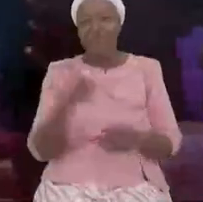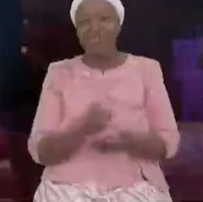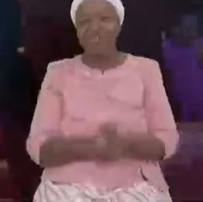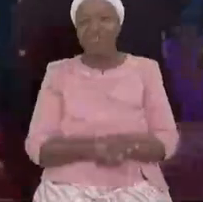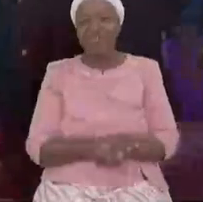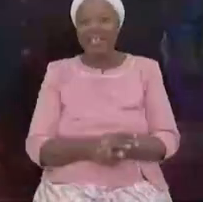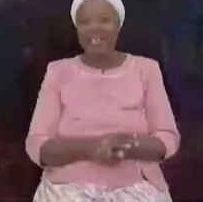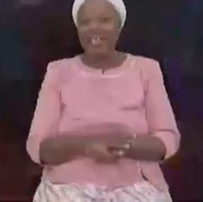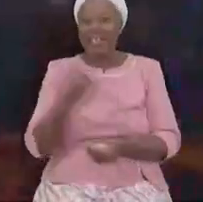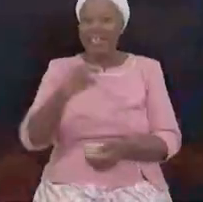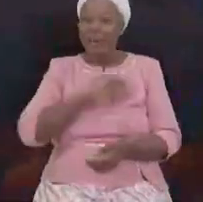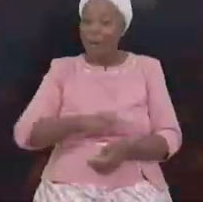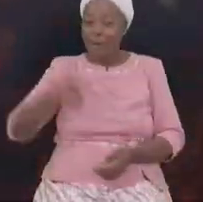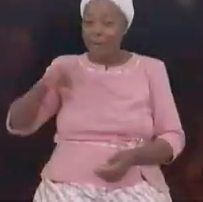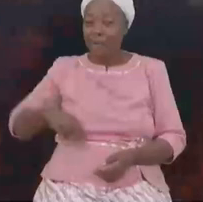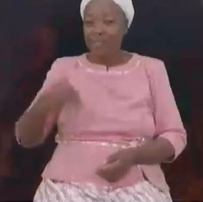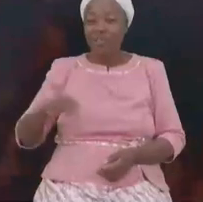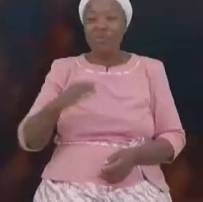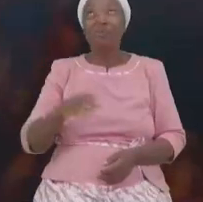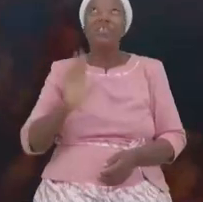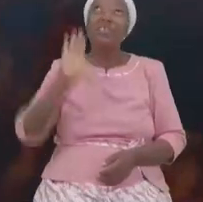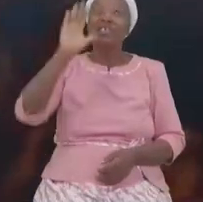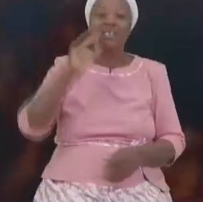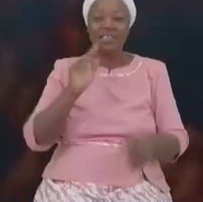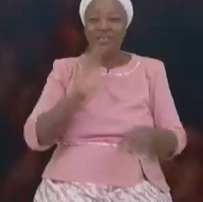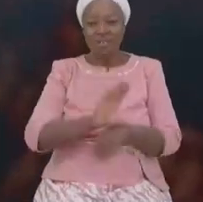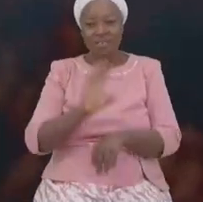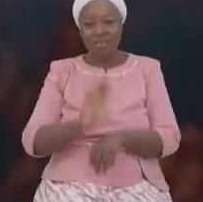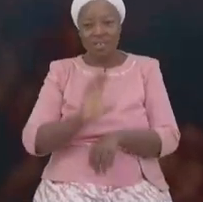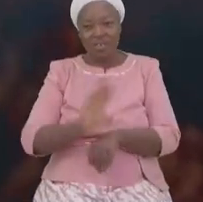Les membres de cette église acclameront.